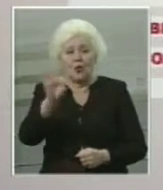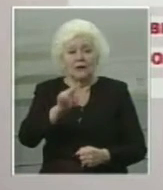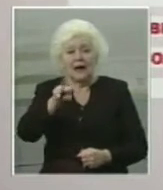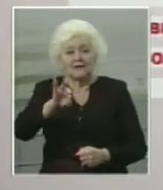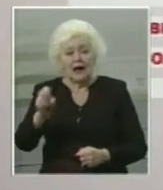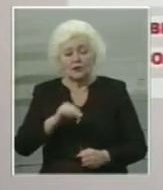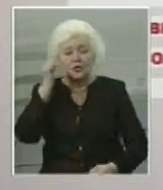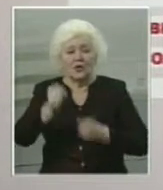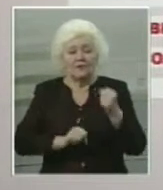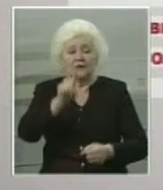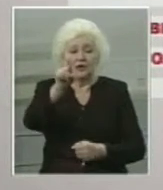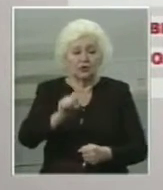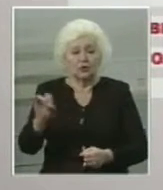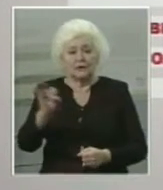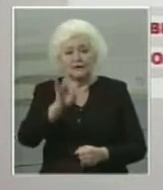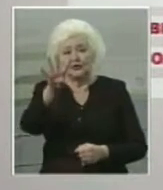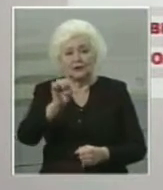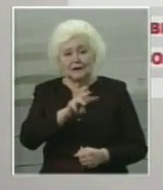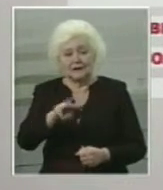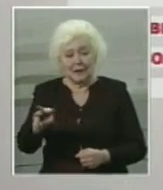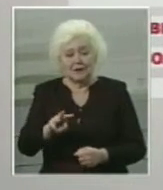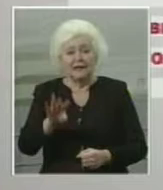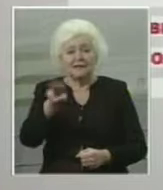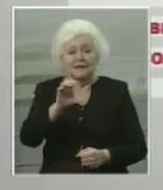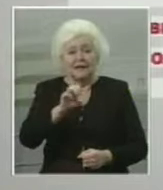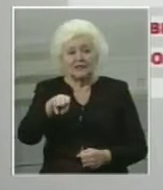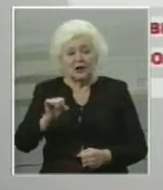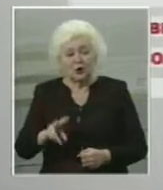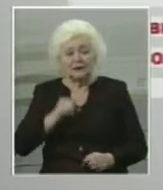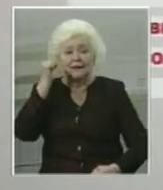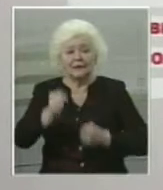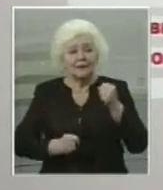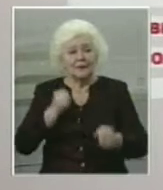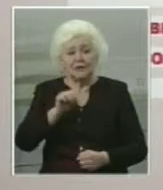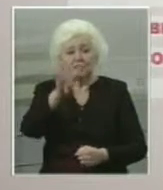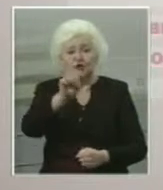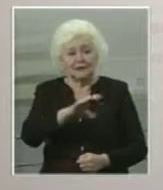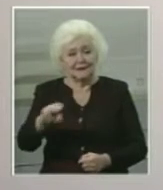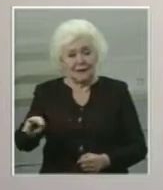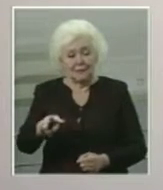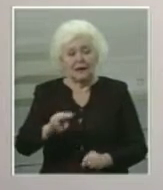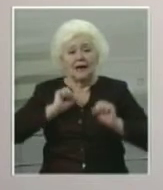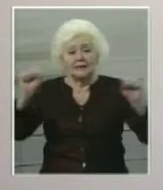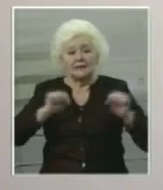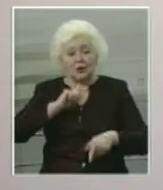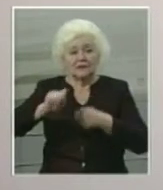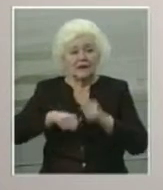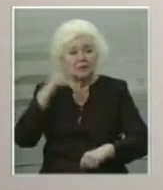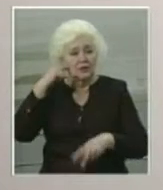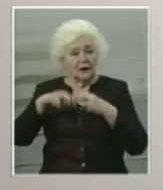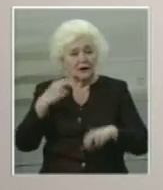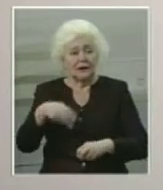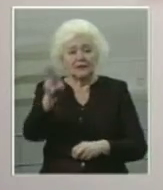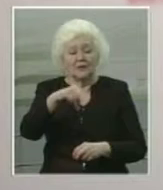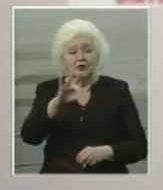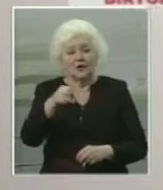Яковенко – біг на 100 та 400 метрів. Сергій Тихоненко – біг на 400 метрів. Спортсмени з порушеннями слуху.